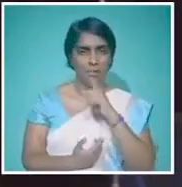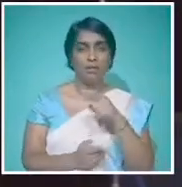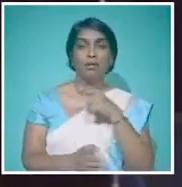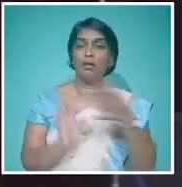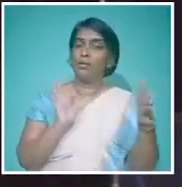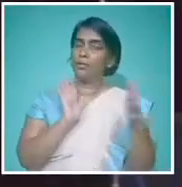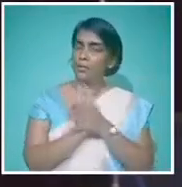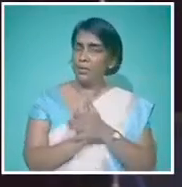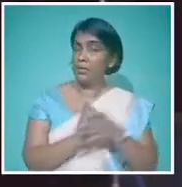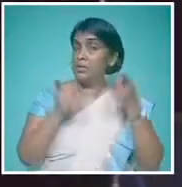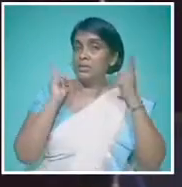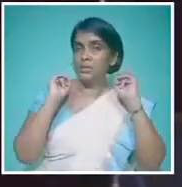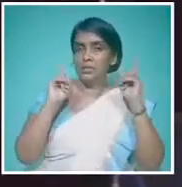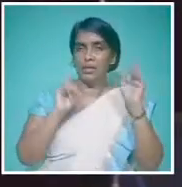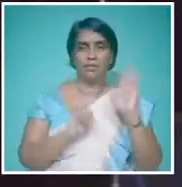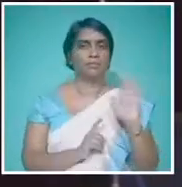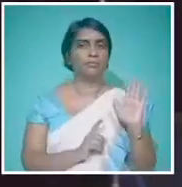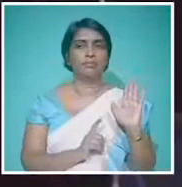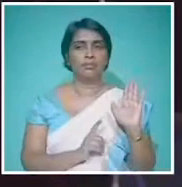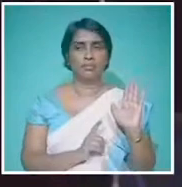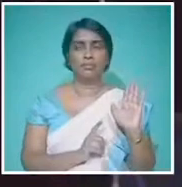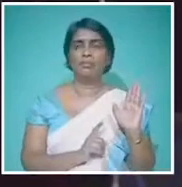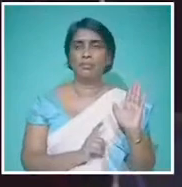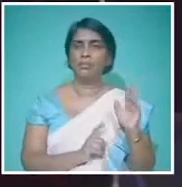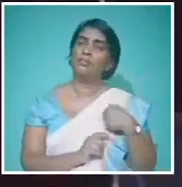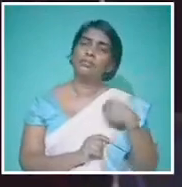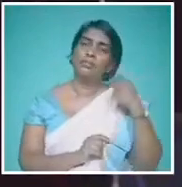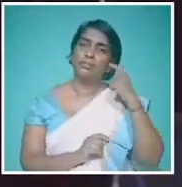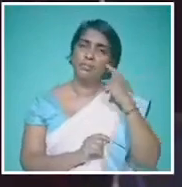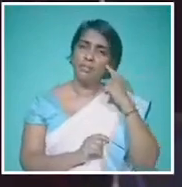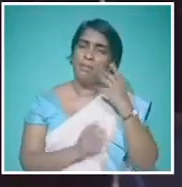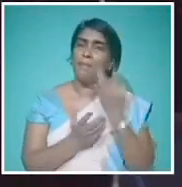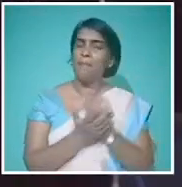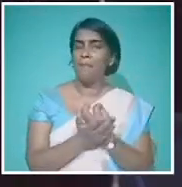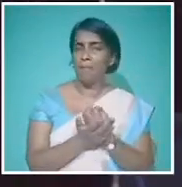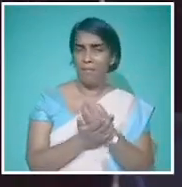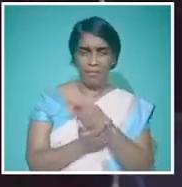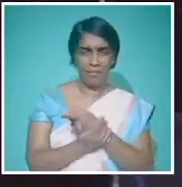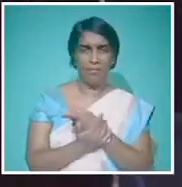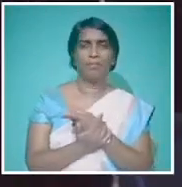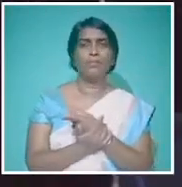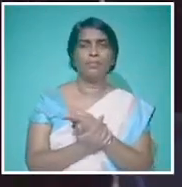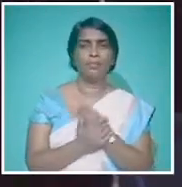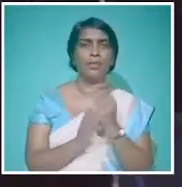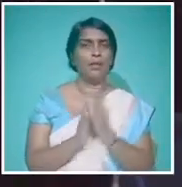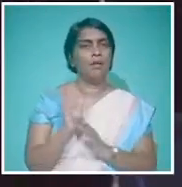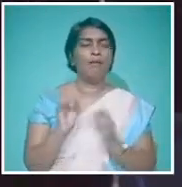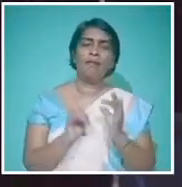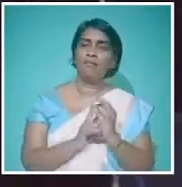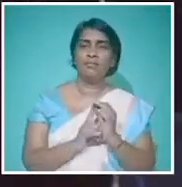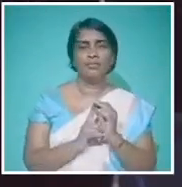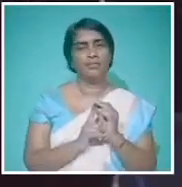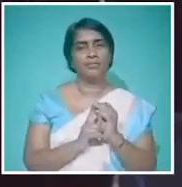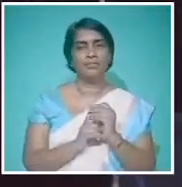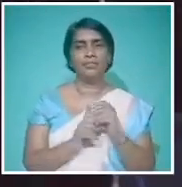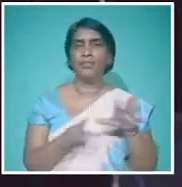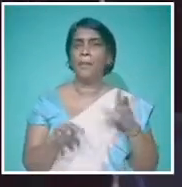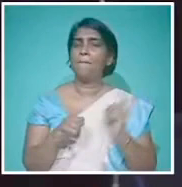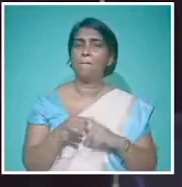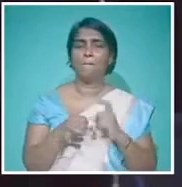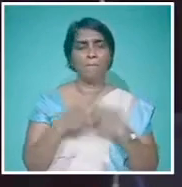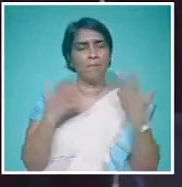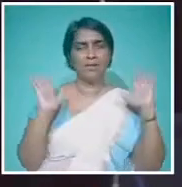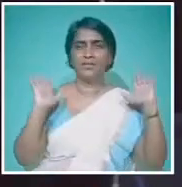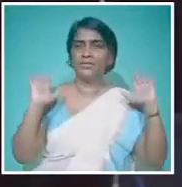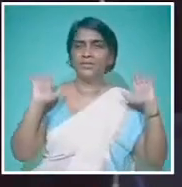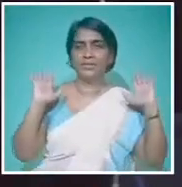එක තවදුරටත් සෙල්ලම් කරන්න එපා. දැන් අපි හිතනවා පොදු ජන පෙරමුණේ මන්ත්‍රීතුමාල දැන් ඉතින් ප්‍රශ්න විසඳුනා කියලා